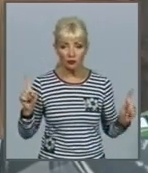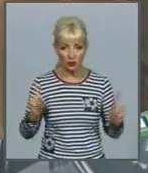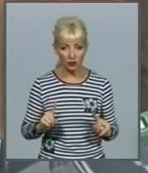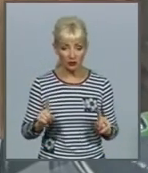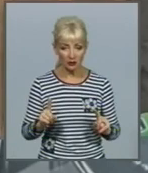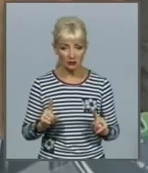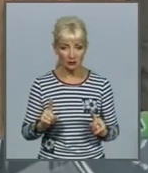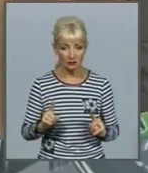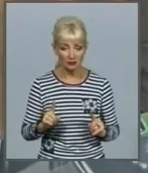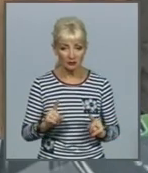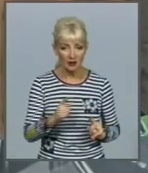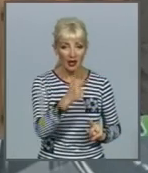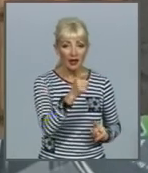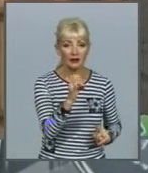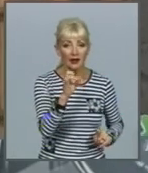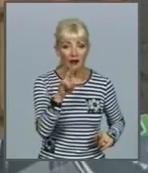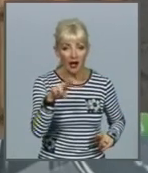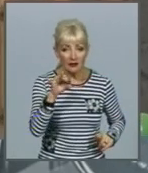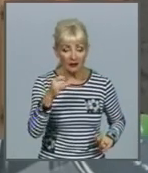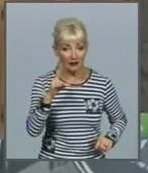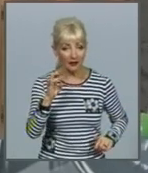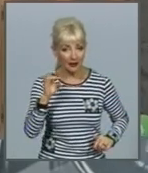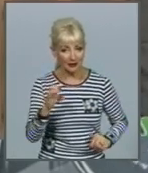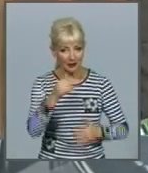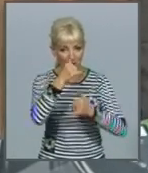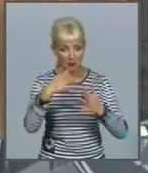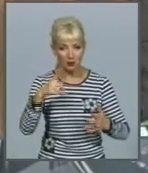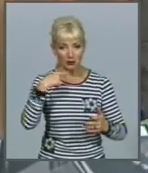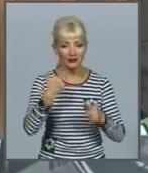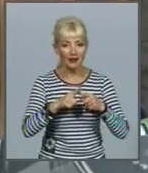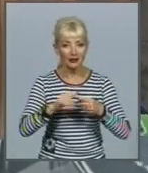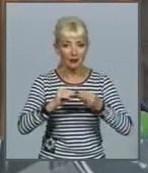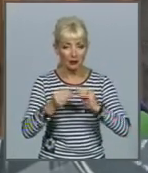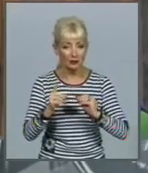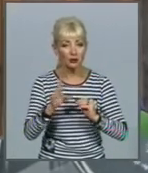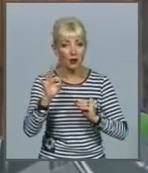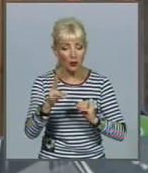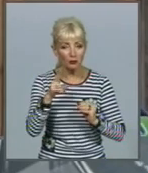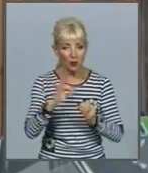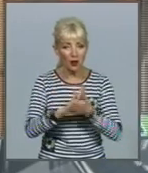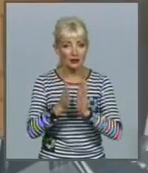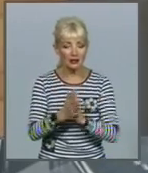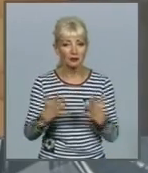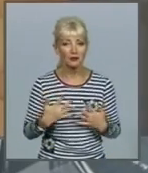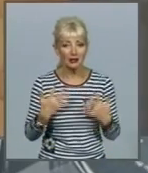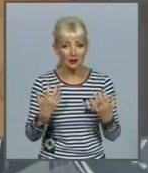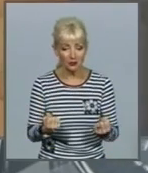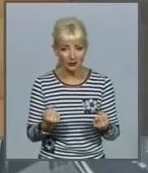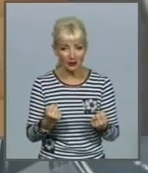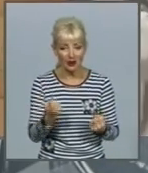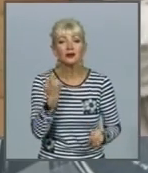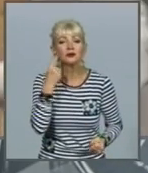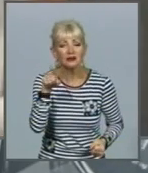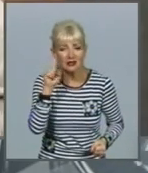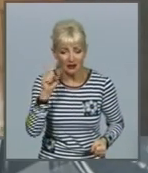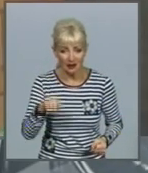Геннадий Кернес не может говорить, и это проблема. И о том, что он по состоянию здоровья... Не может говорить. Откуда ты знаешь? Ты знаешь, что ты сейчас